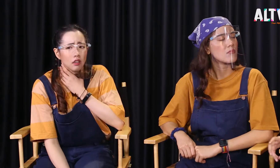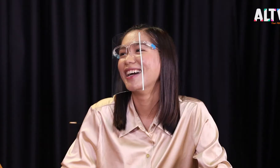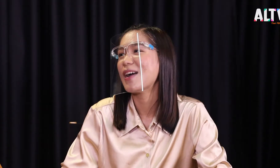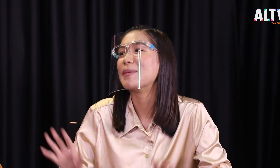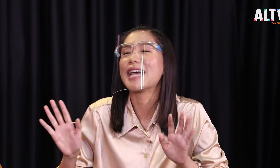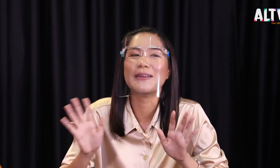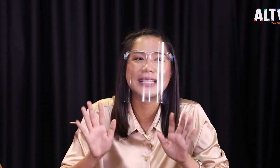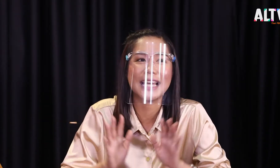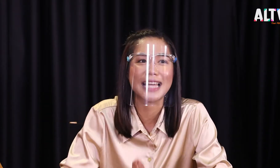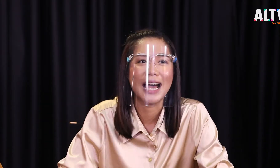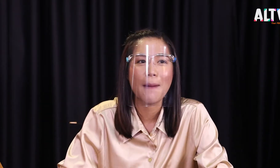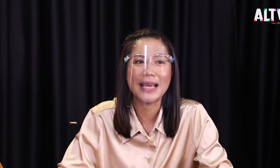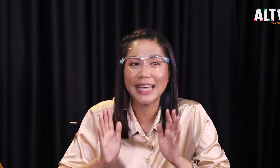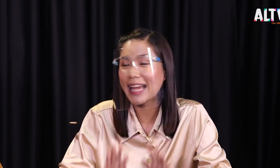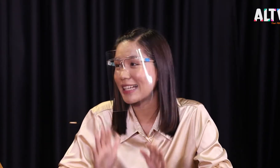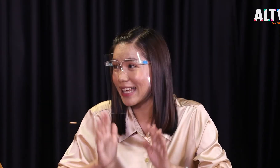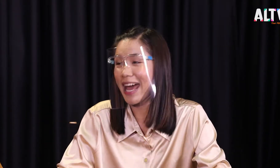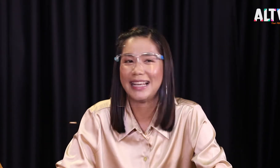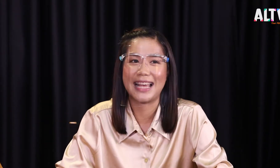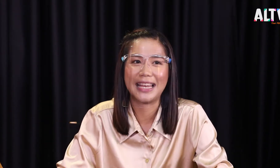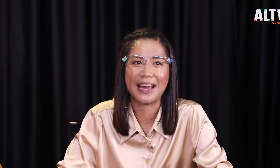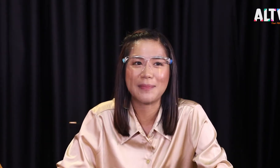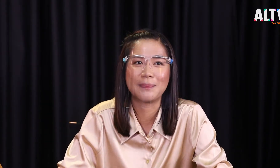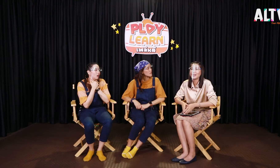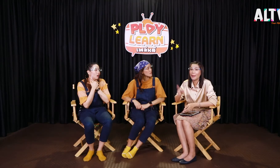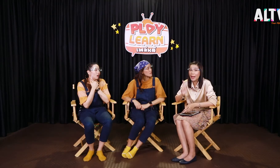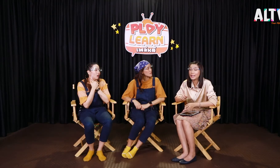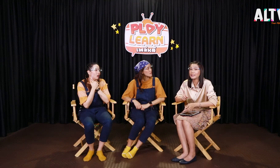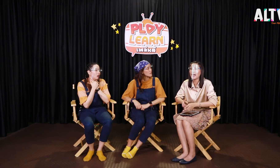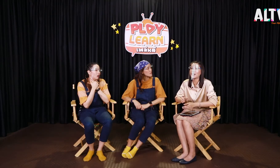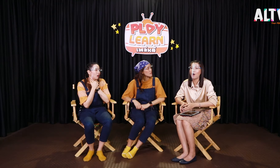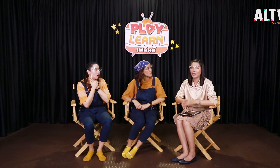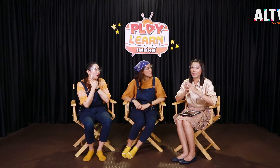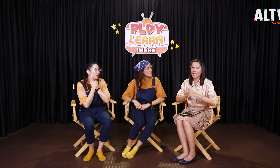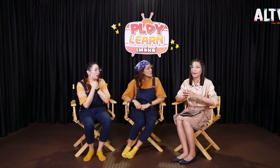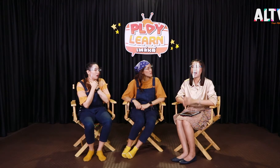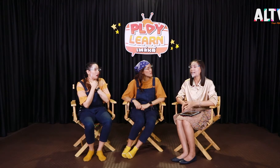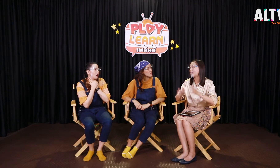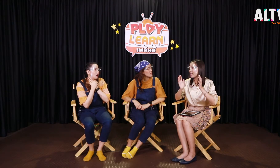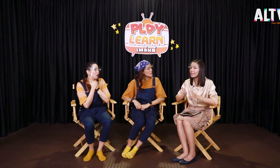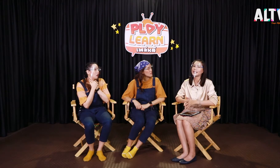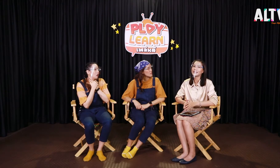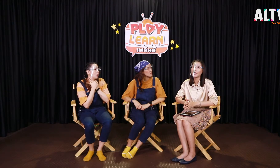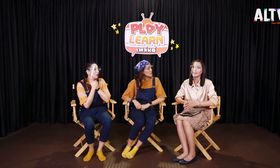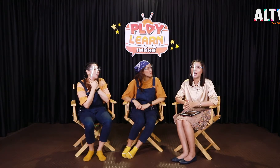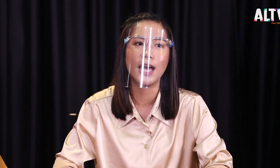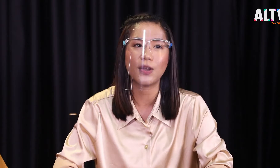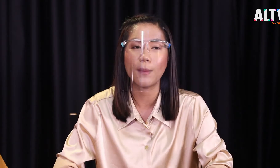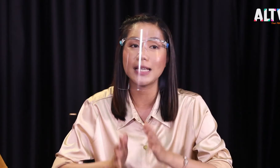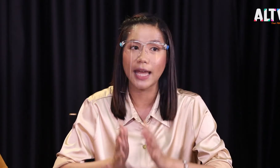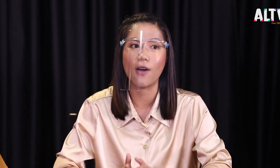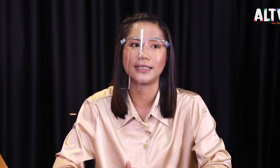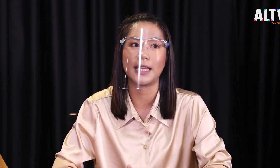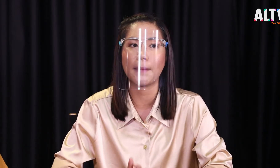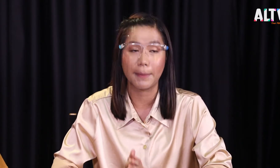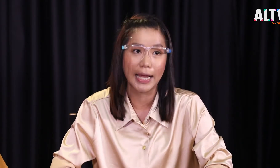ณ ไม่ใช่จ้ะไม่ใช่การกั้นหายใจนะแต่หมายถึงการออกกำลังกายภายในระยะสั้นๆ นะจ๊ะโดยไ